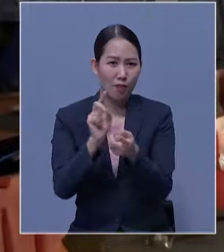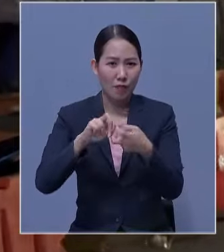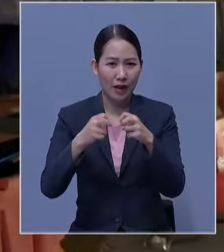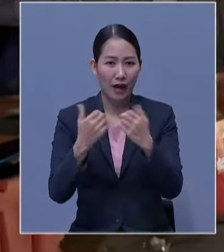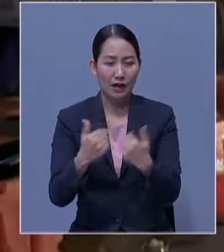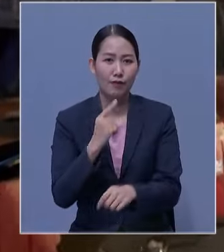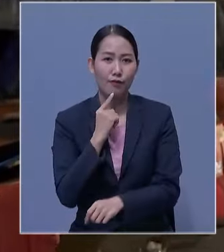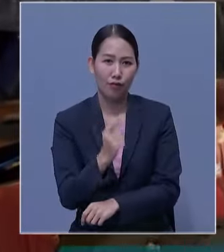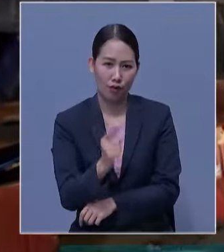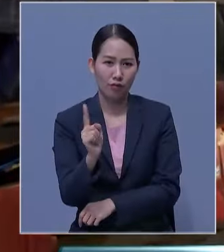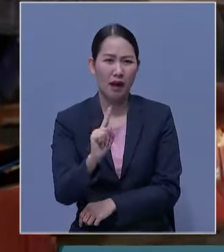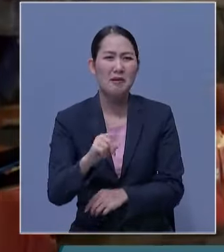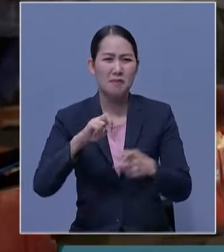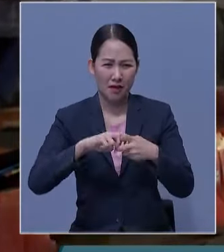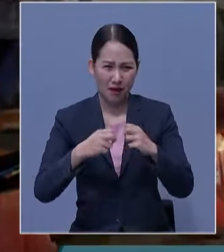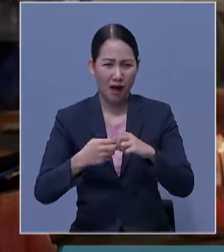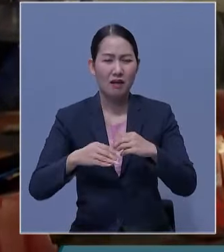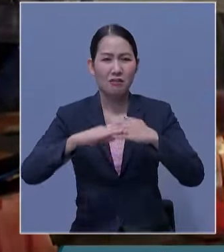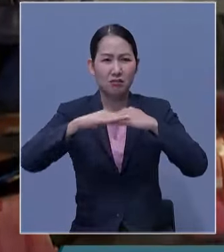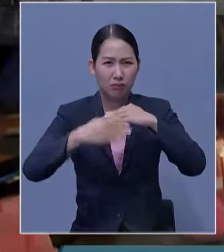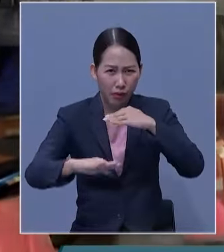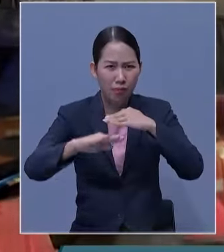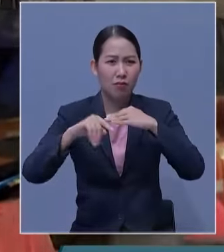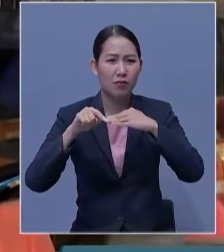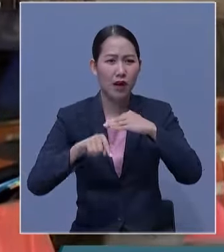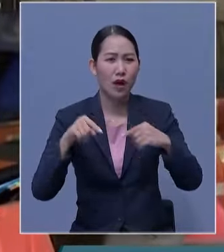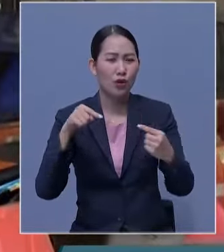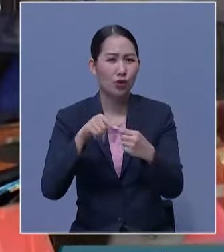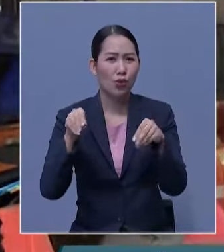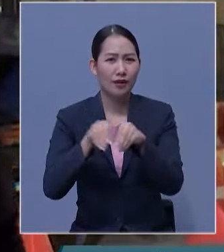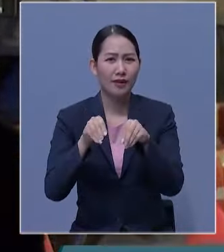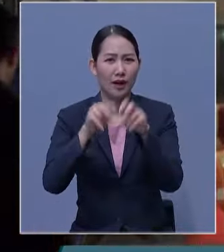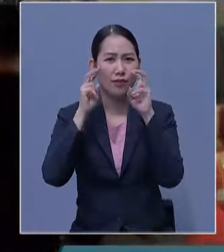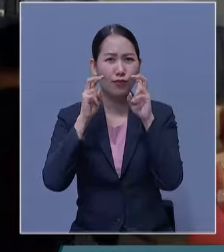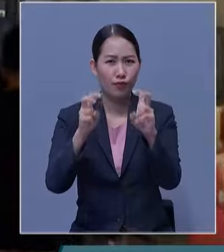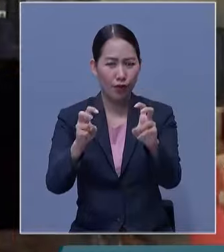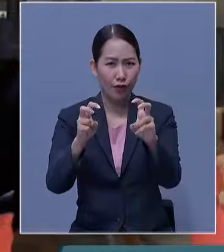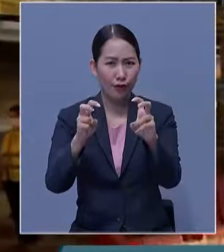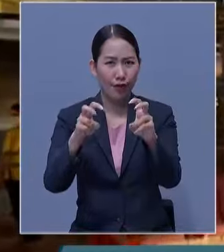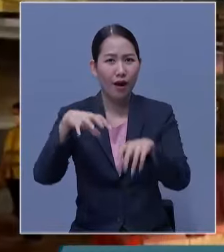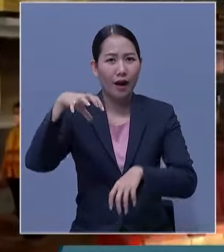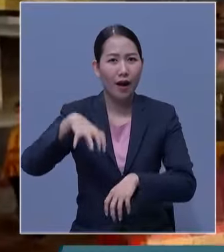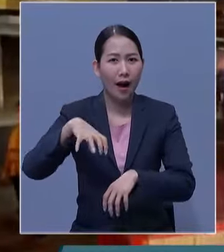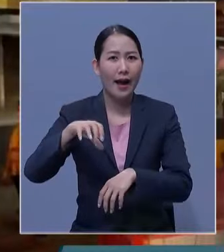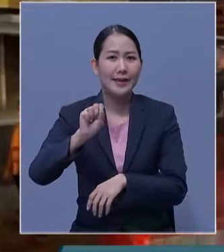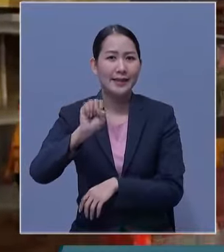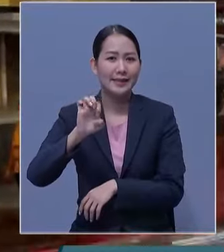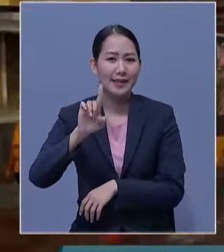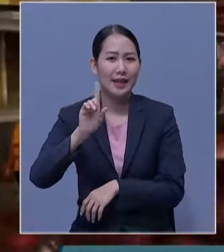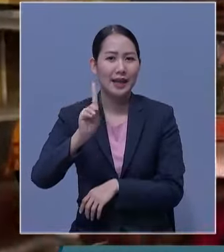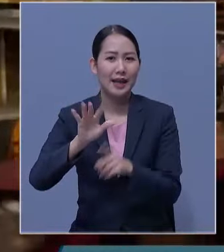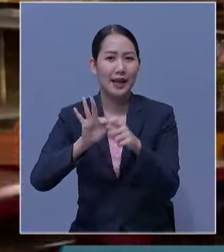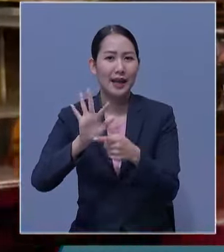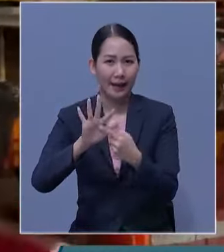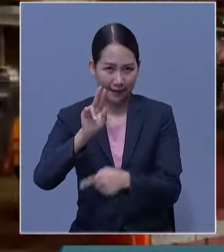สุดตัวบนถนนสีนัขริน แถวแถวสถานีรไฟฟาสีด่านทำให้มีรถที่สั่นจรผ่านไปมาตรงนี้ได้รบ